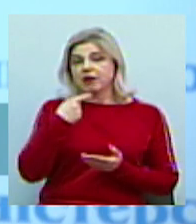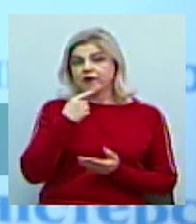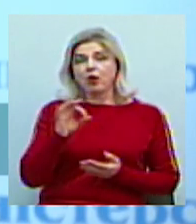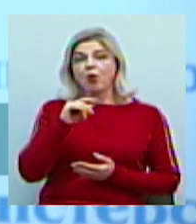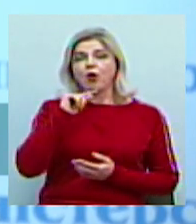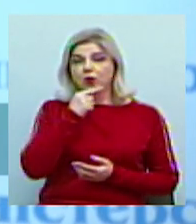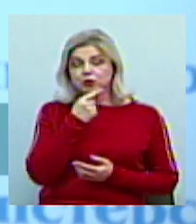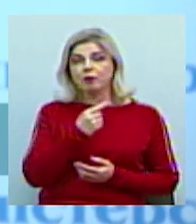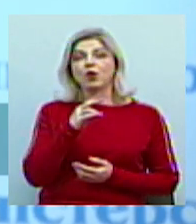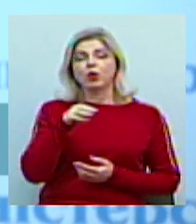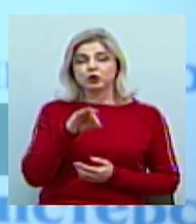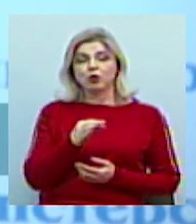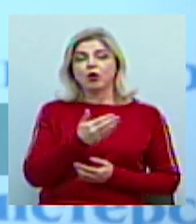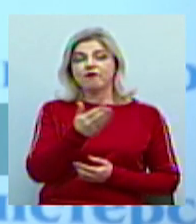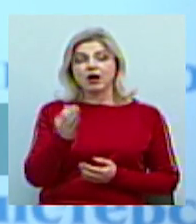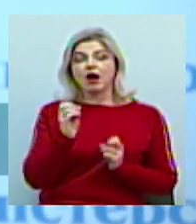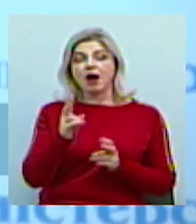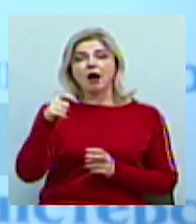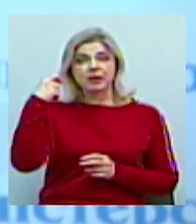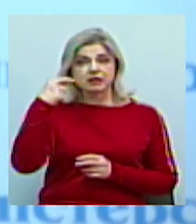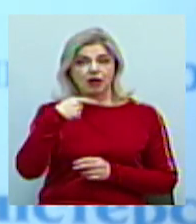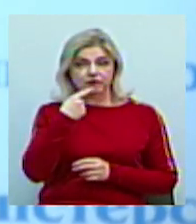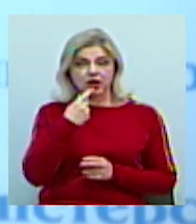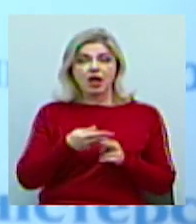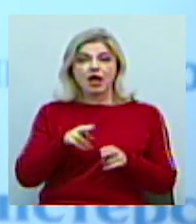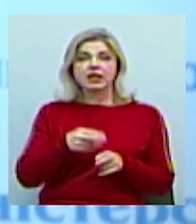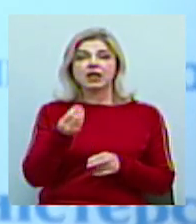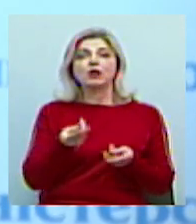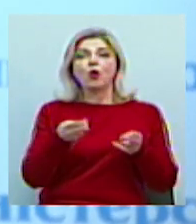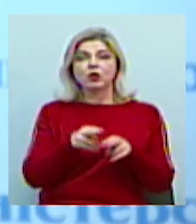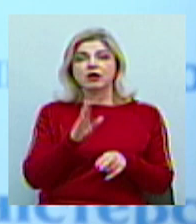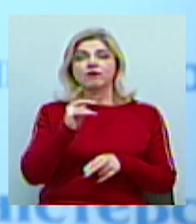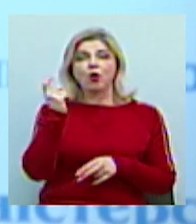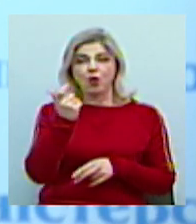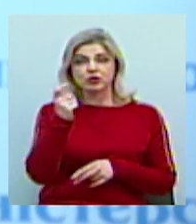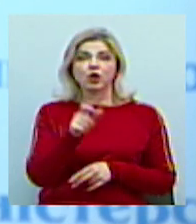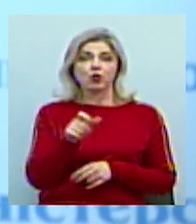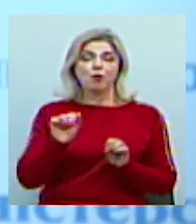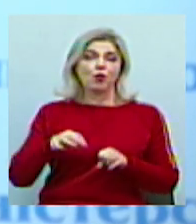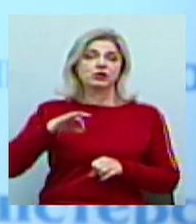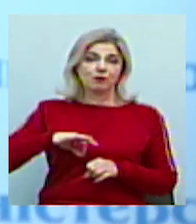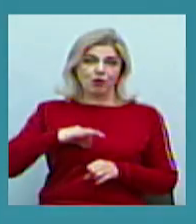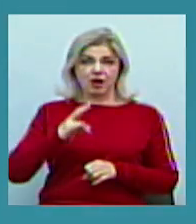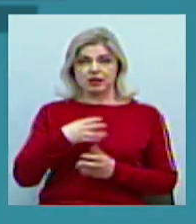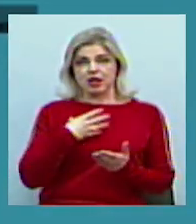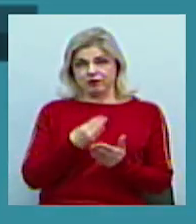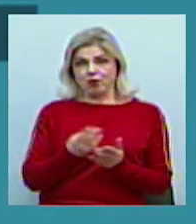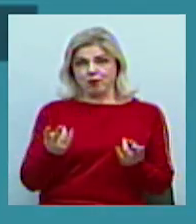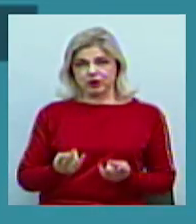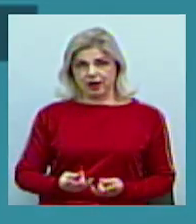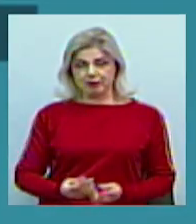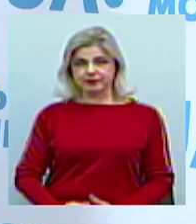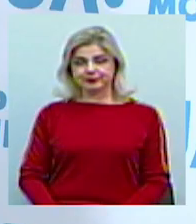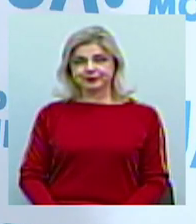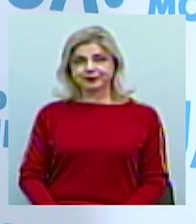ці, як ви зазначили, пане президенте, ці кошти залишаються в домогосподарстві і люди зможуть їх використовувати на власні потреби.